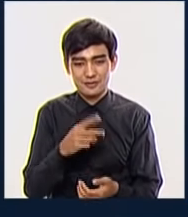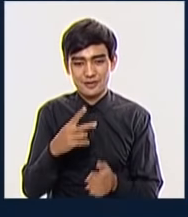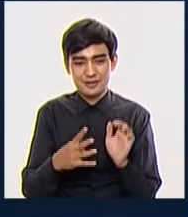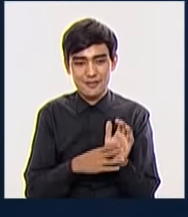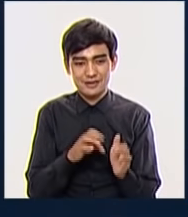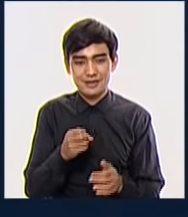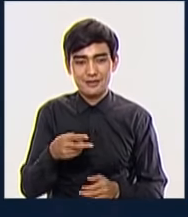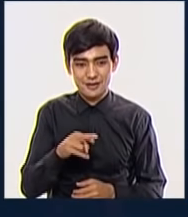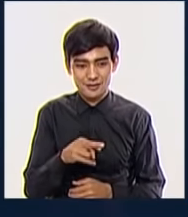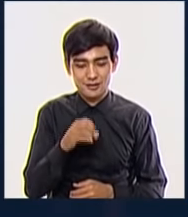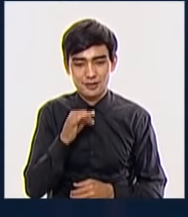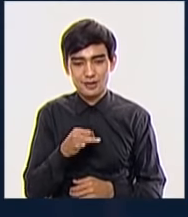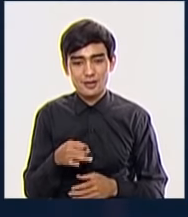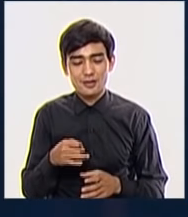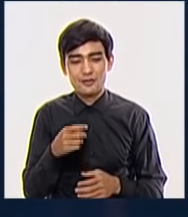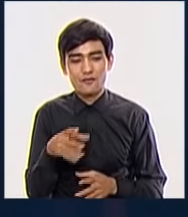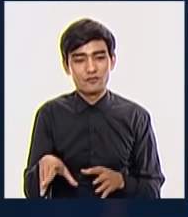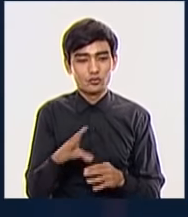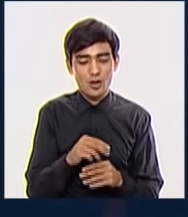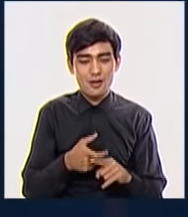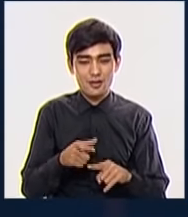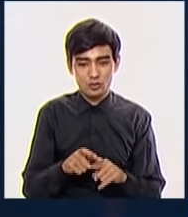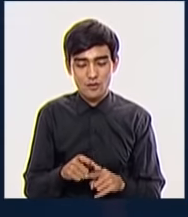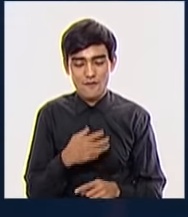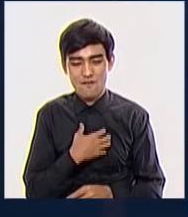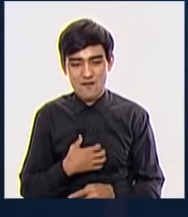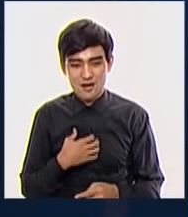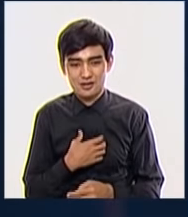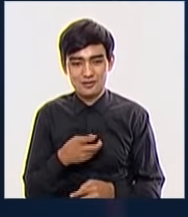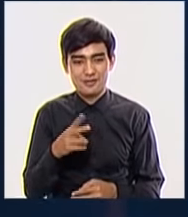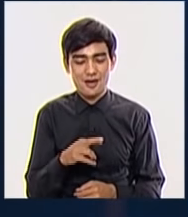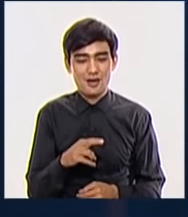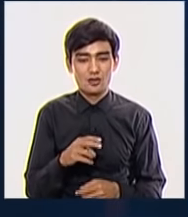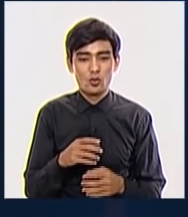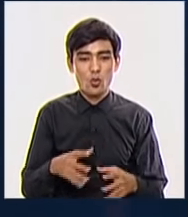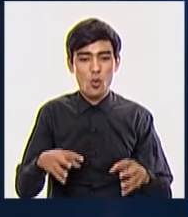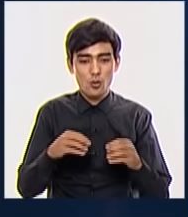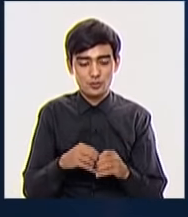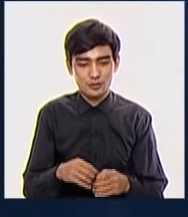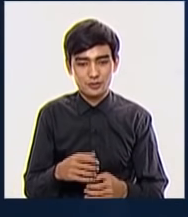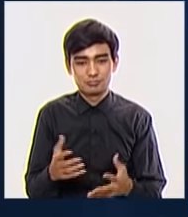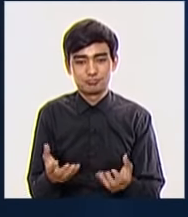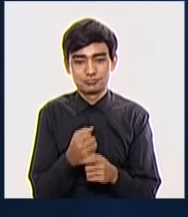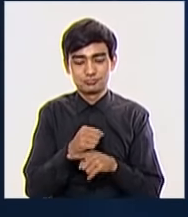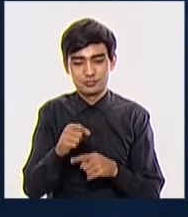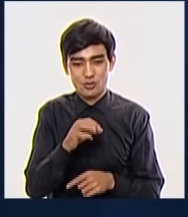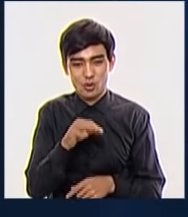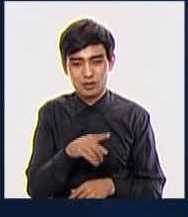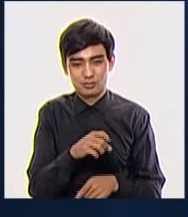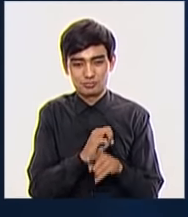Конституции. То есть все это необходимо для того, чтобы общество спаслось наконец-то от